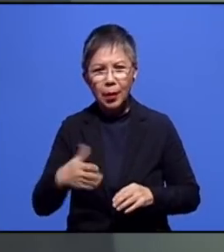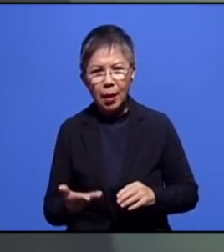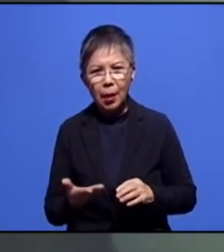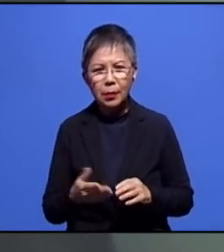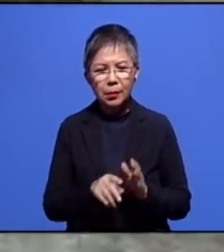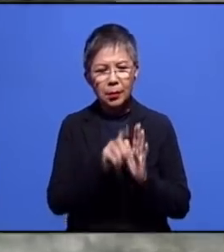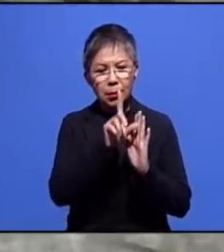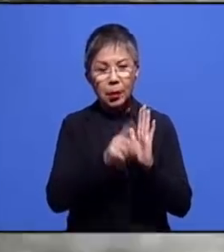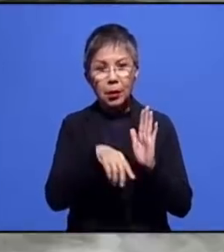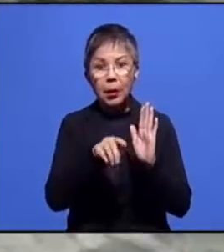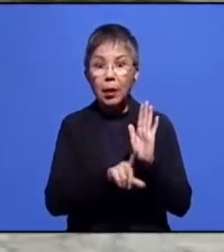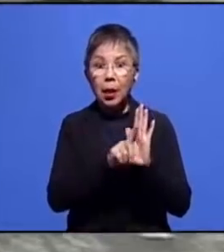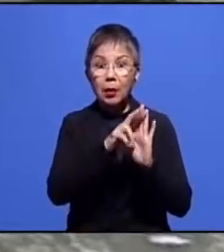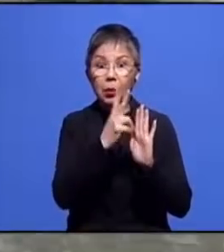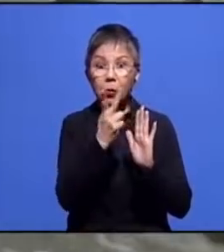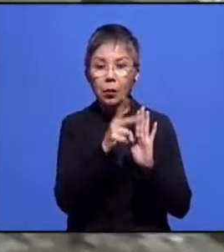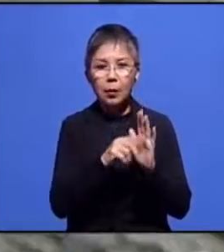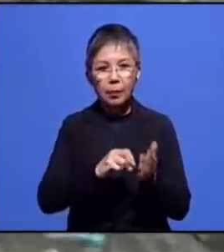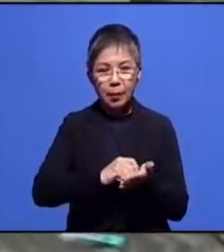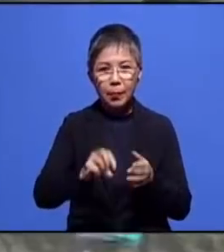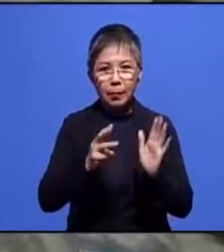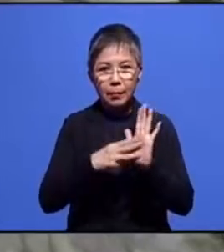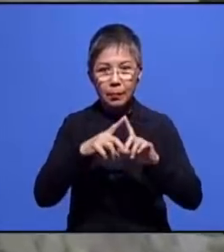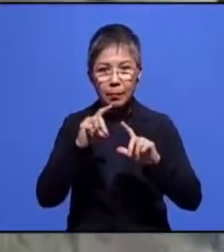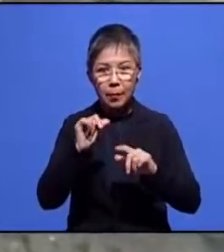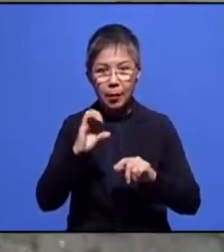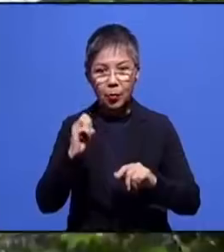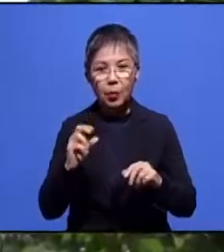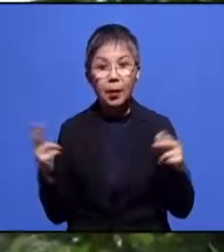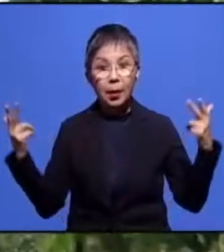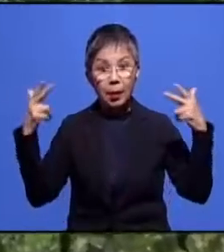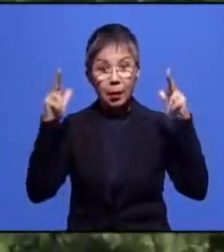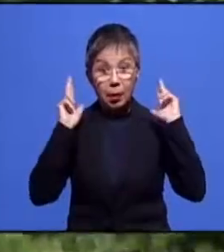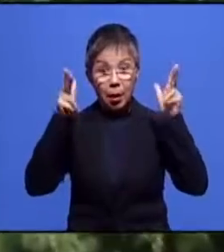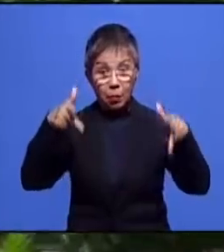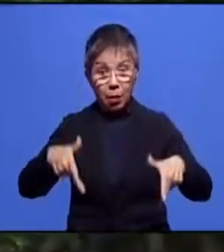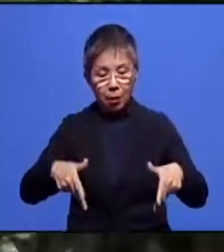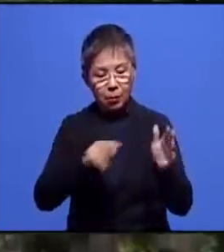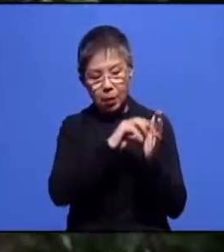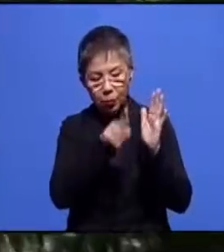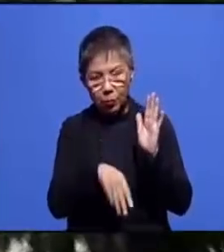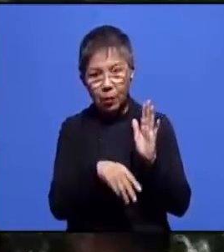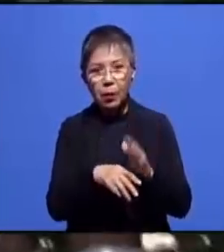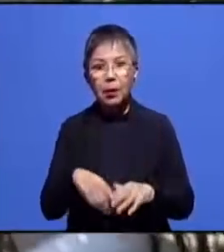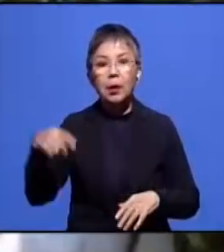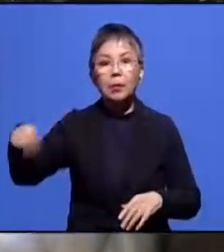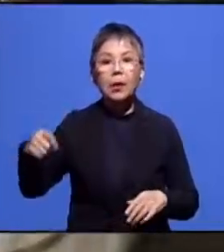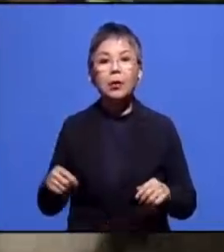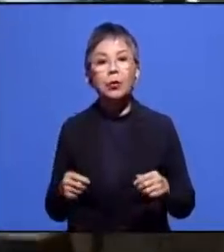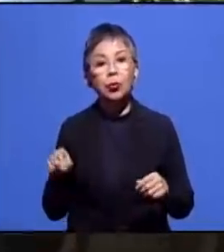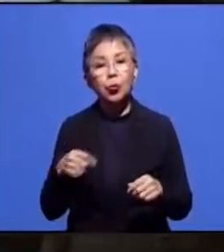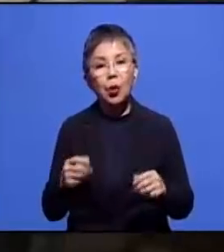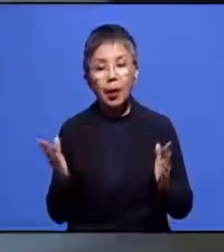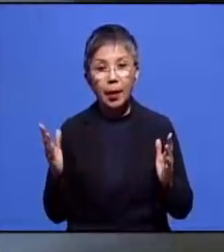dengan cara tragis korban Mario warga Rengasdengklok Karawang tewas setelah jatuh dari lantai dua Pesantren Nurul Ilmi